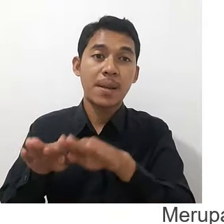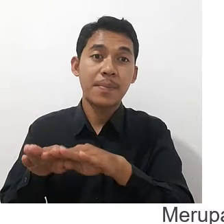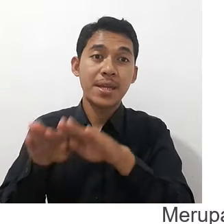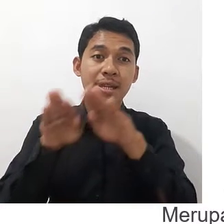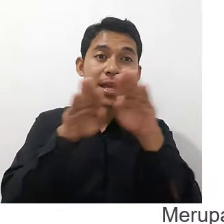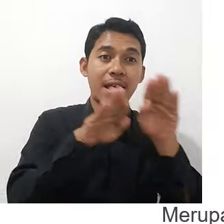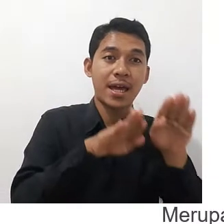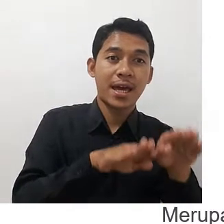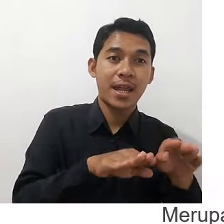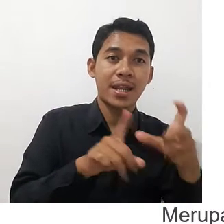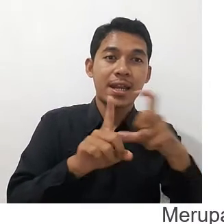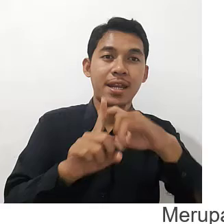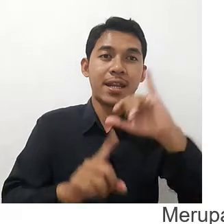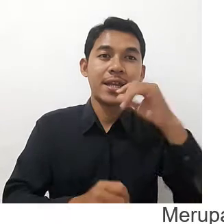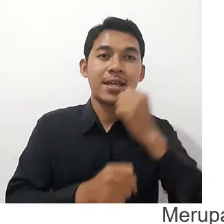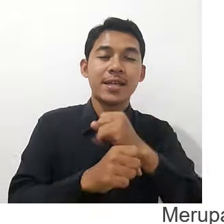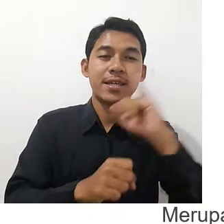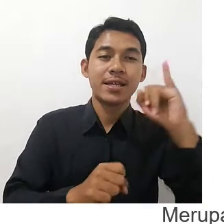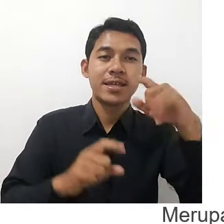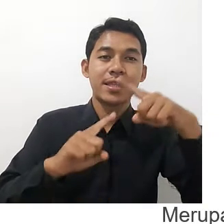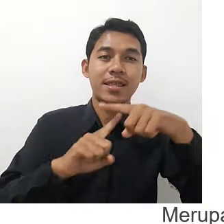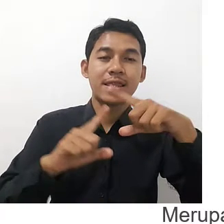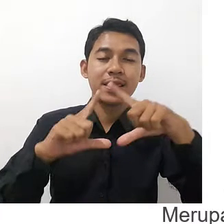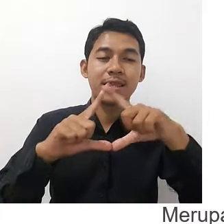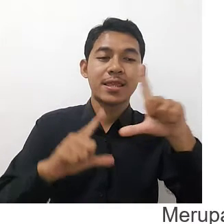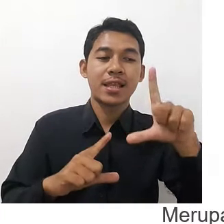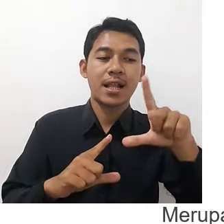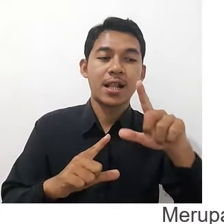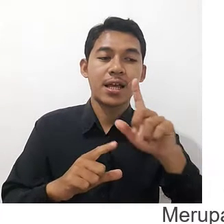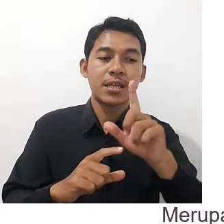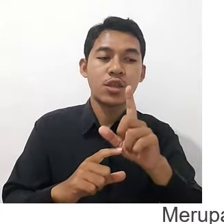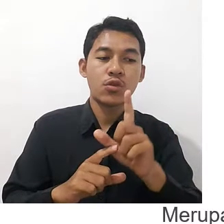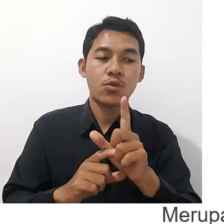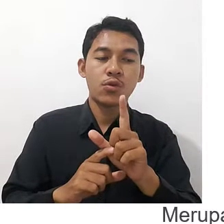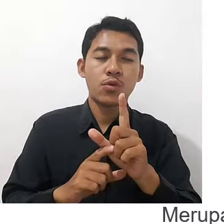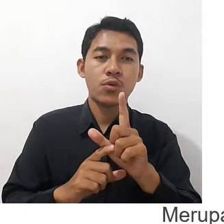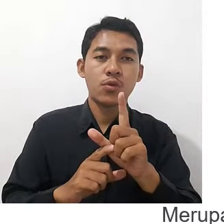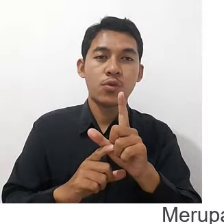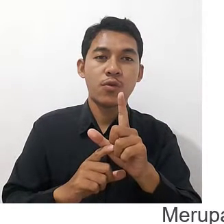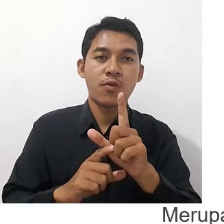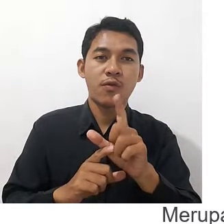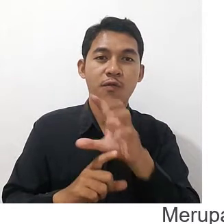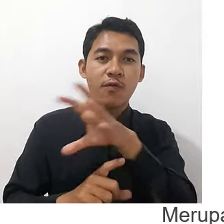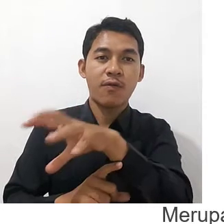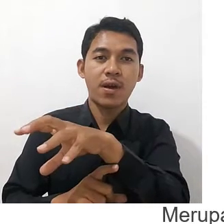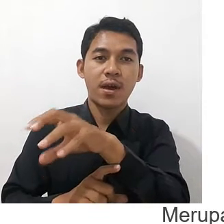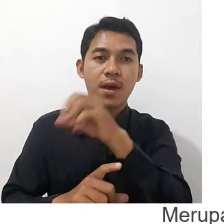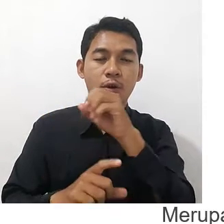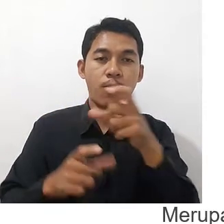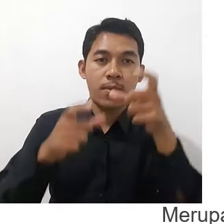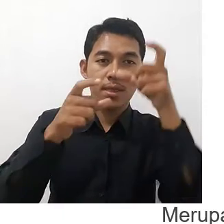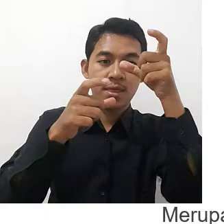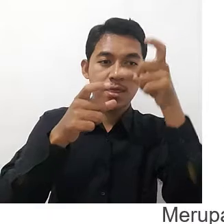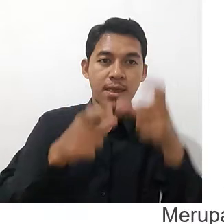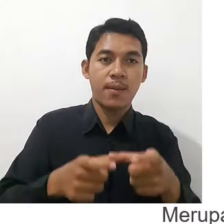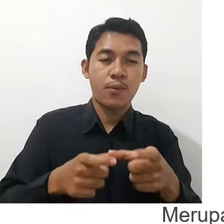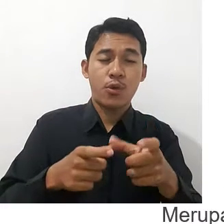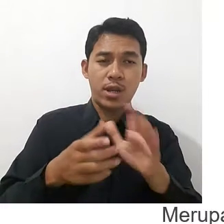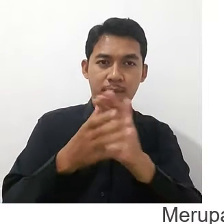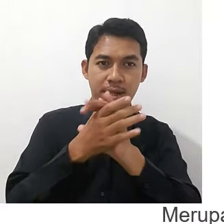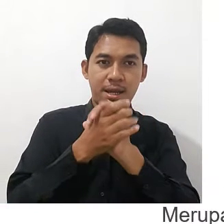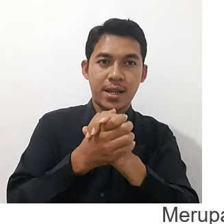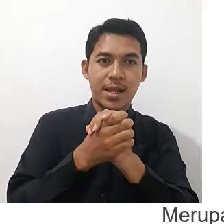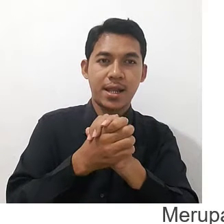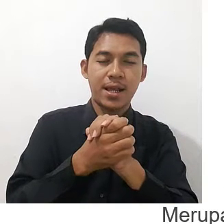Jadi waktu tahun 1904 itu pertama kalinya tabung vakum diperkenalkan. Nah, hasil dari penemuan tabung vakum ini akhirnya